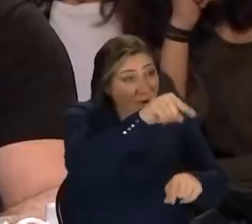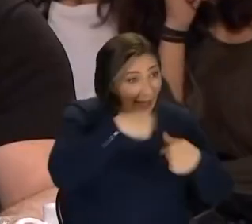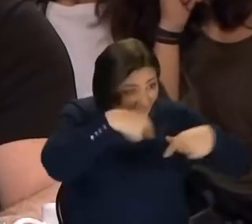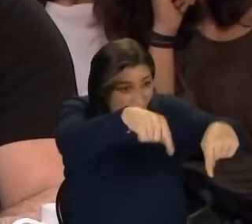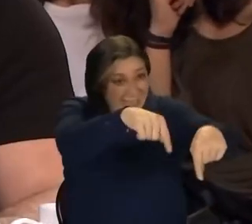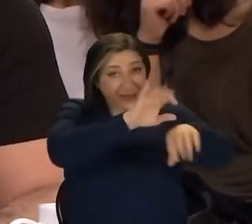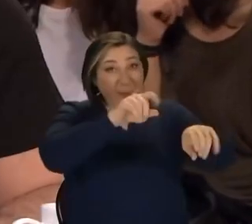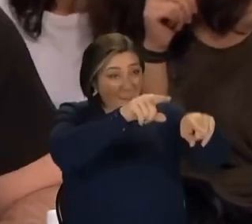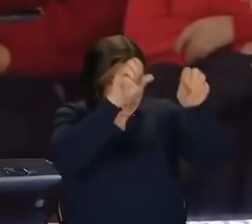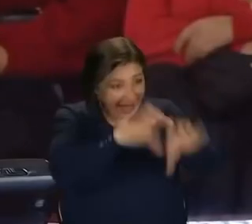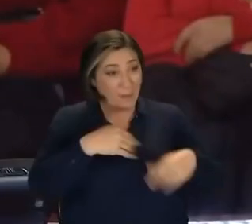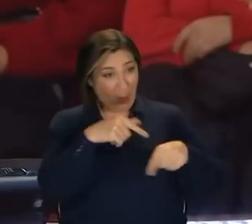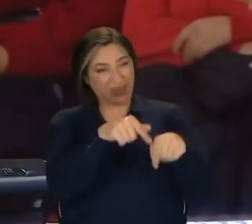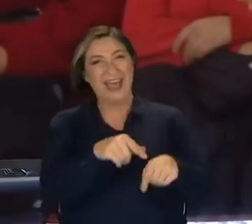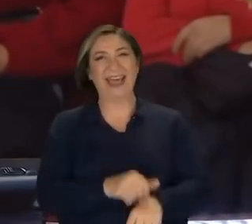oradaydım.